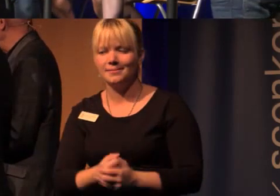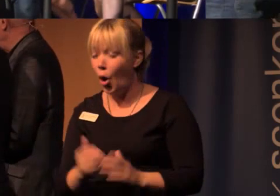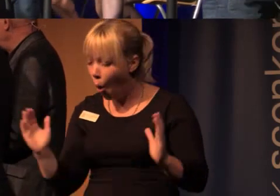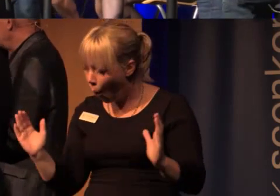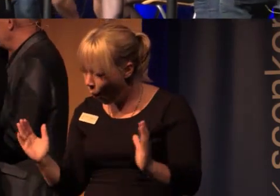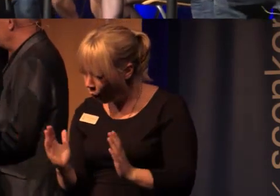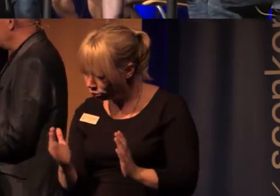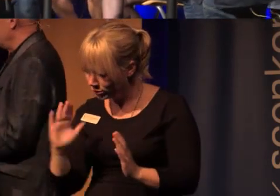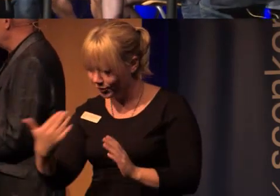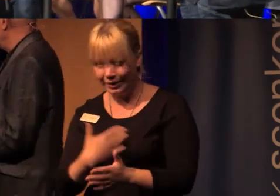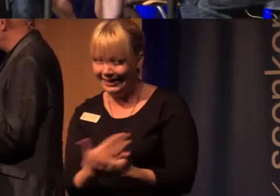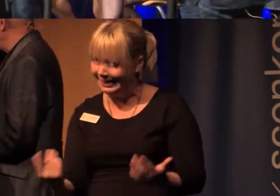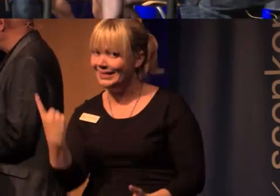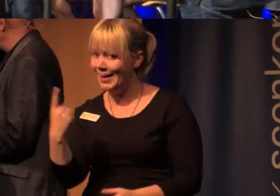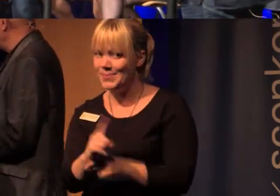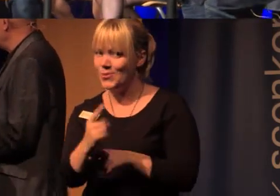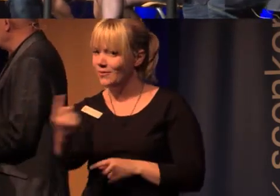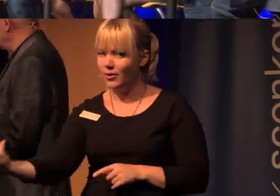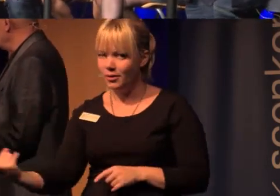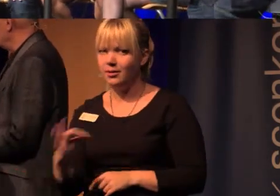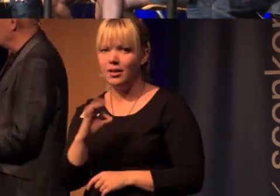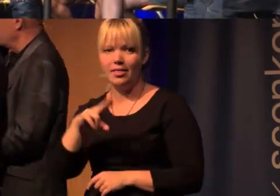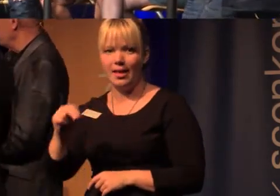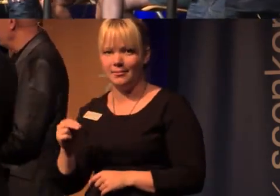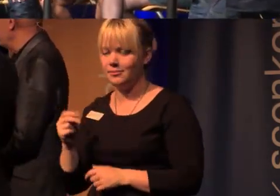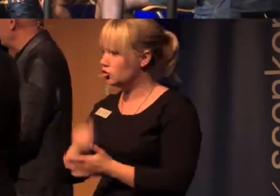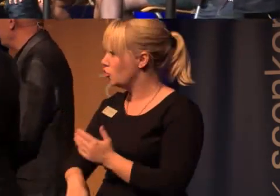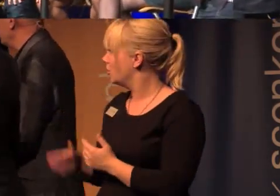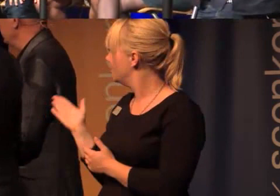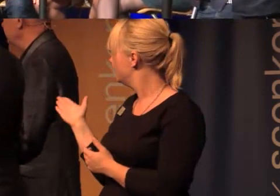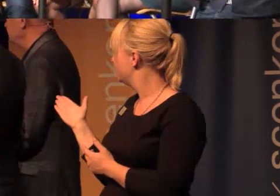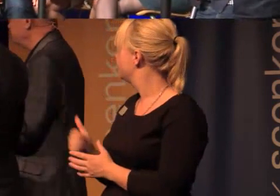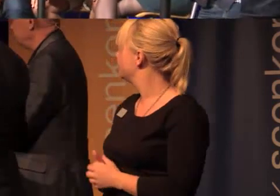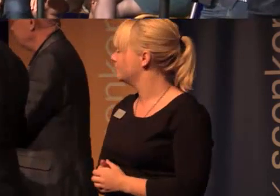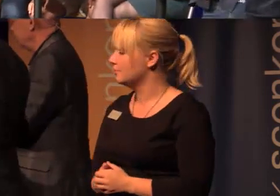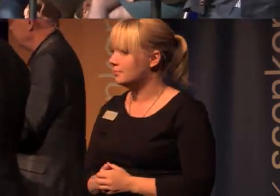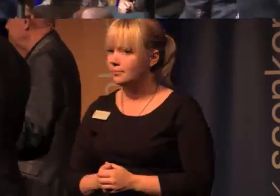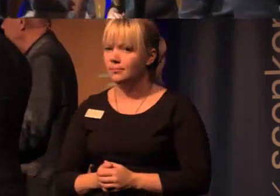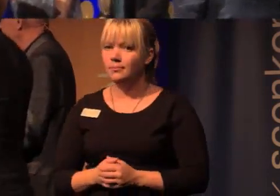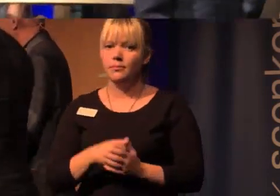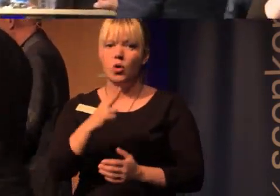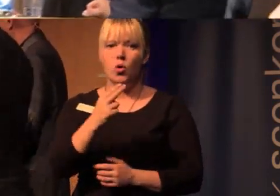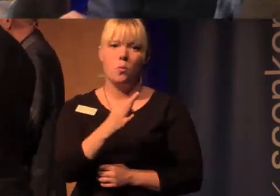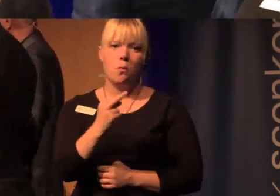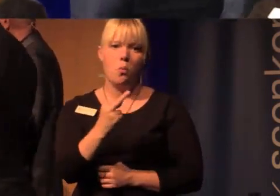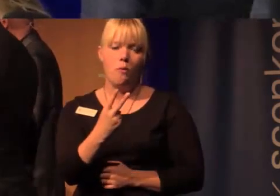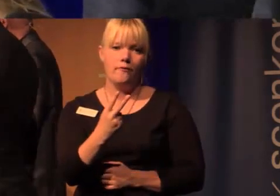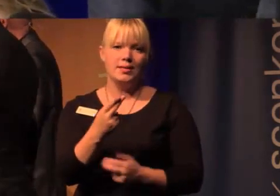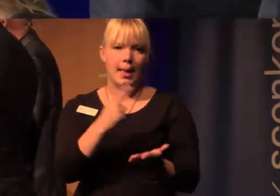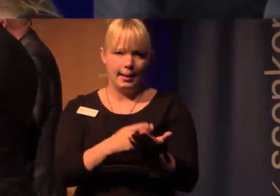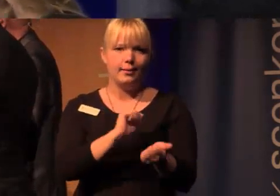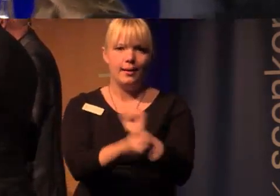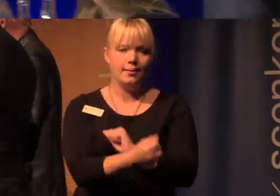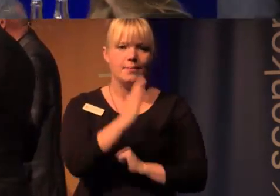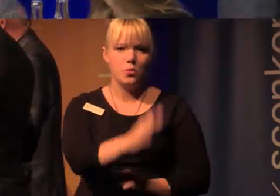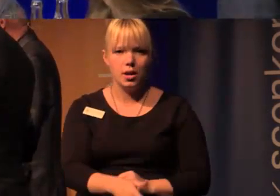Jättekort. Ja, inte en minut den här gången. Vi börjar från Hanna och slutar med Henrik. Så. Varsågod Hanna. Modernisering av upphovsrätten. Okej. Okay. Rasmus.